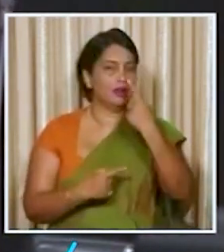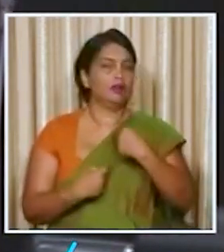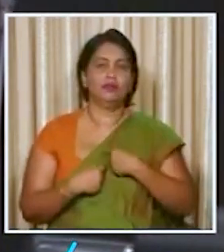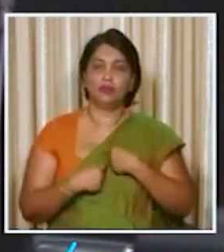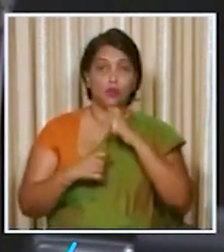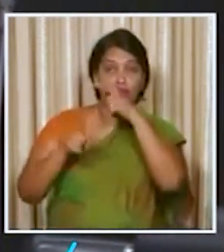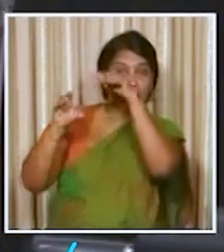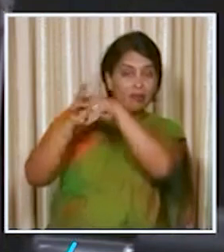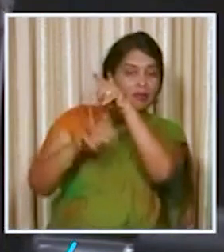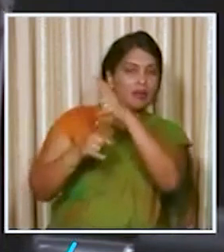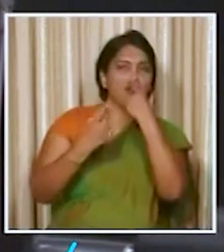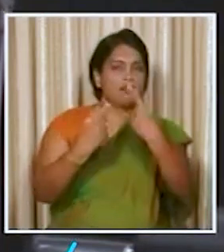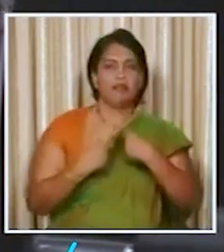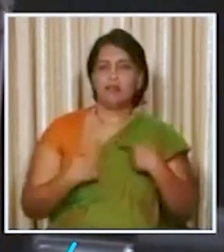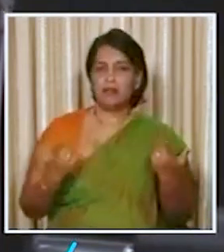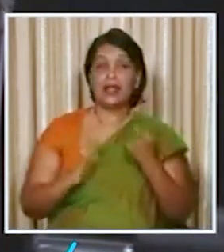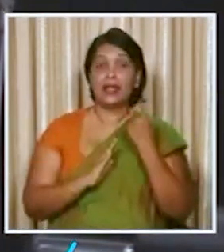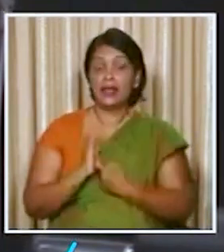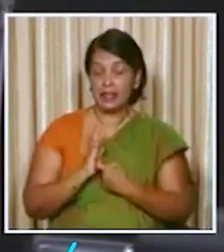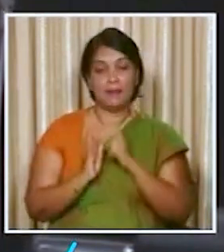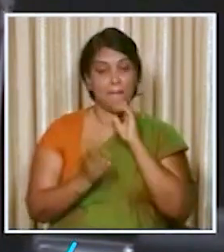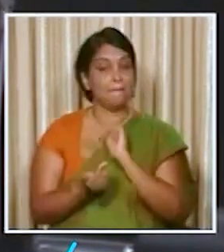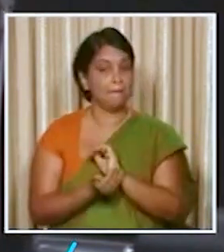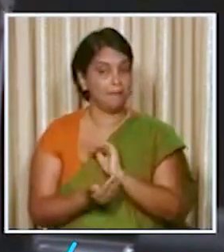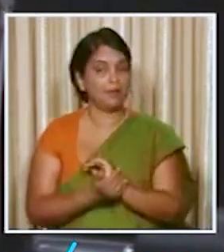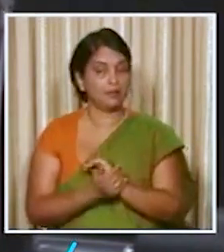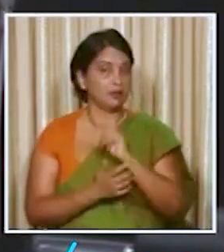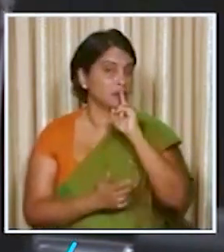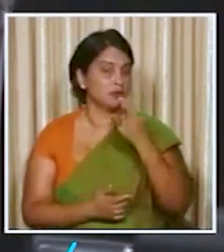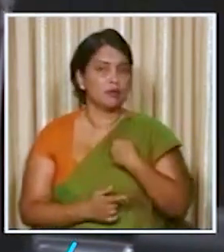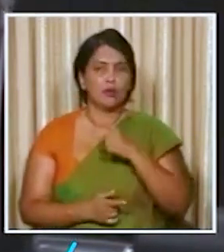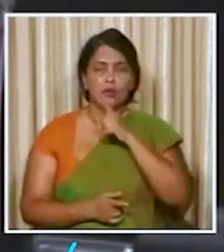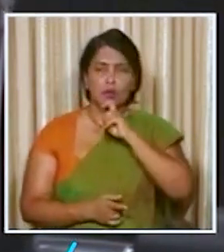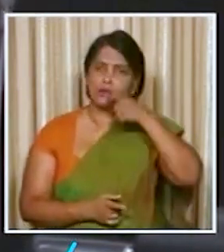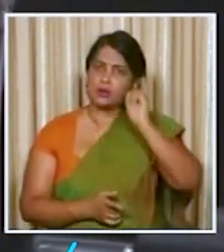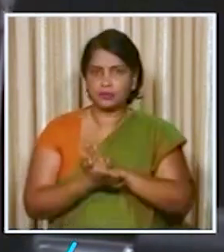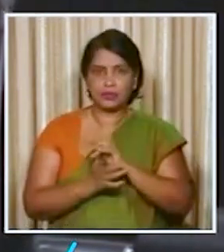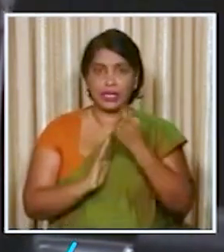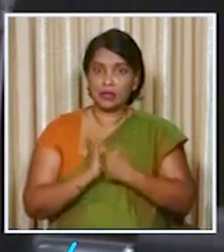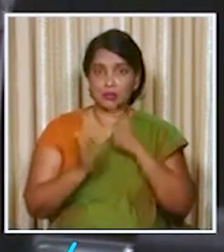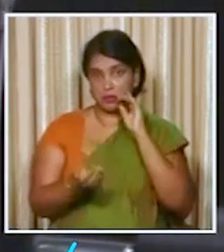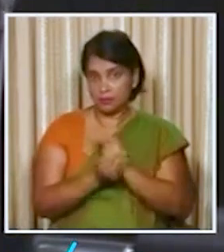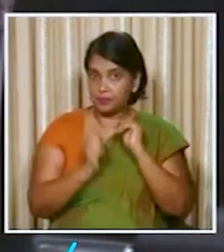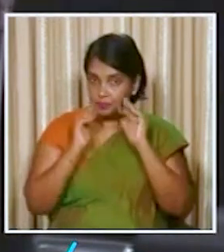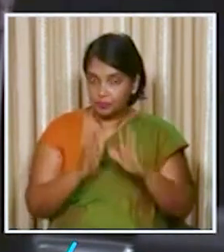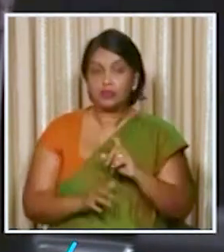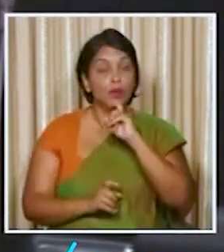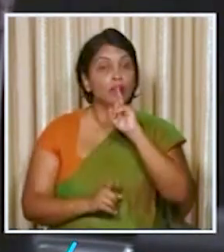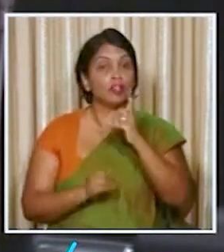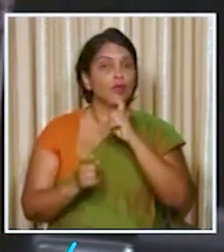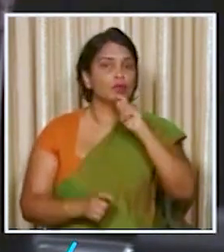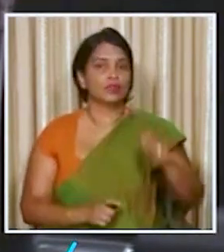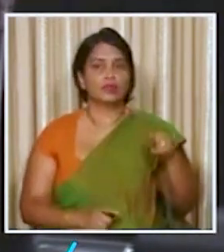ඉල්ලුවට එක පැත්තකින් ඔබතුමාලා කියනවා නීති ආධිපත්‍ය රකින්න කියලා. එතකොට අපි නඩු තීන්දුව දුන්නම නීති ආධිපත්‍ය රැකෙනවද? නඩු තීන්දුව දෙන්න ඕනේ